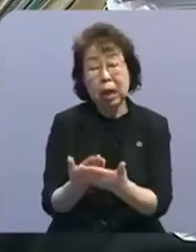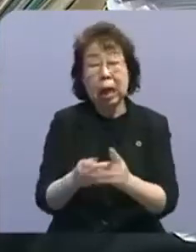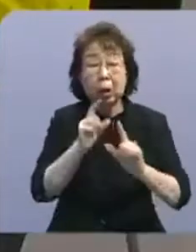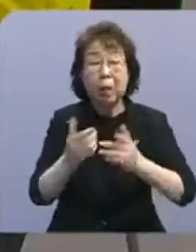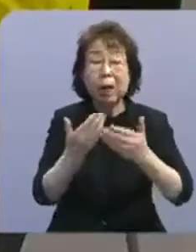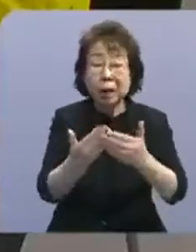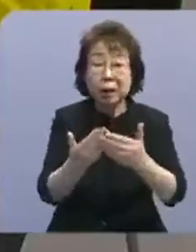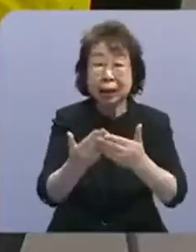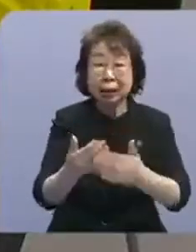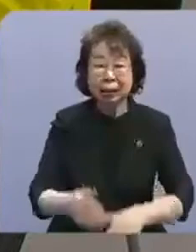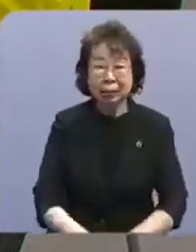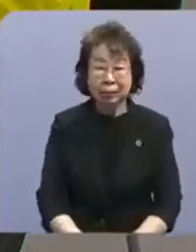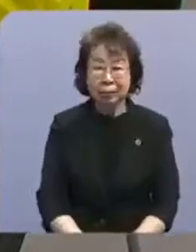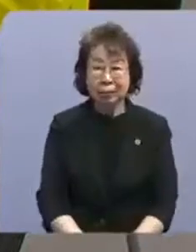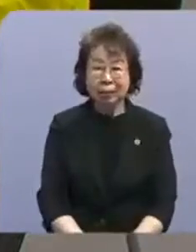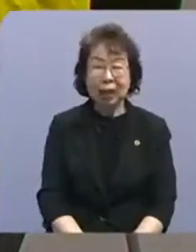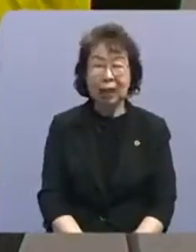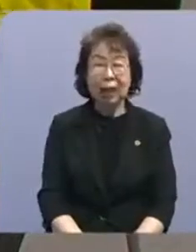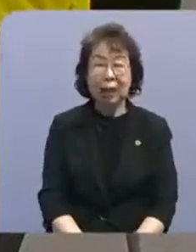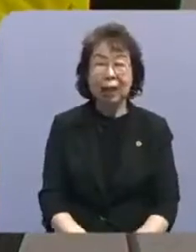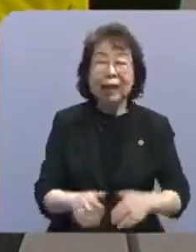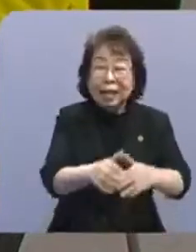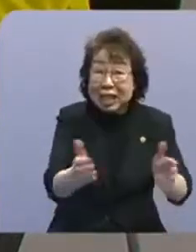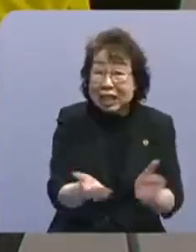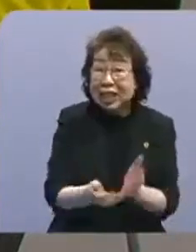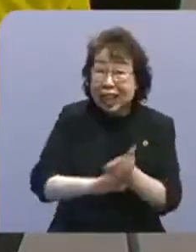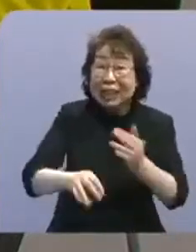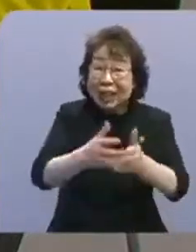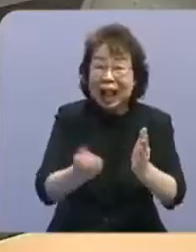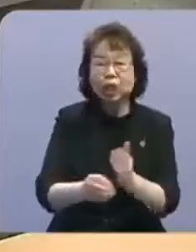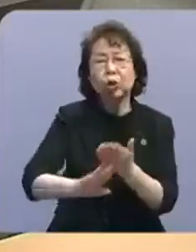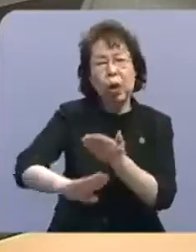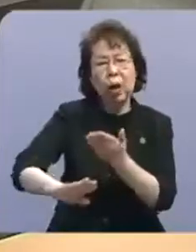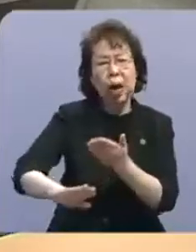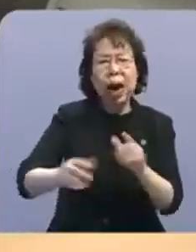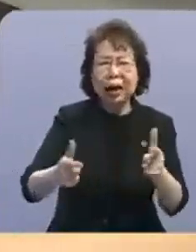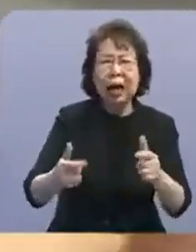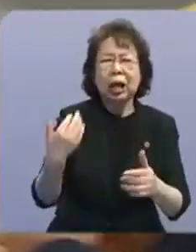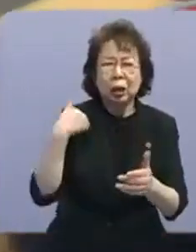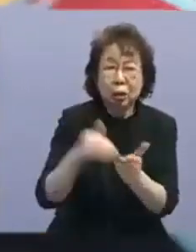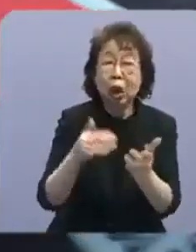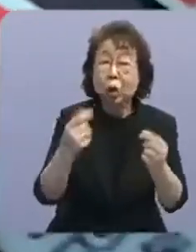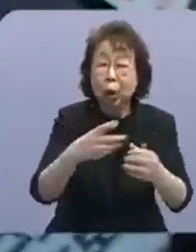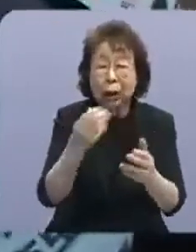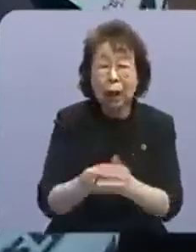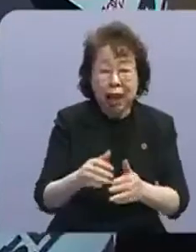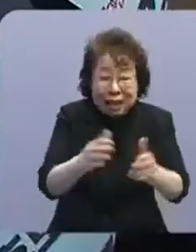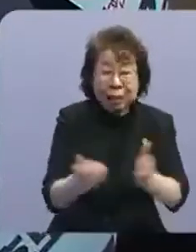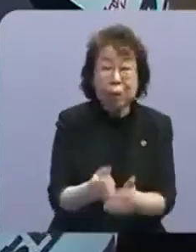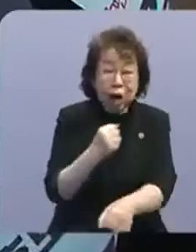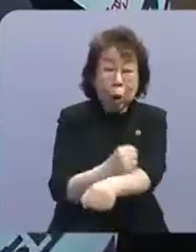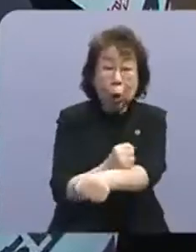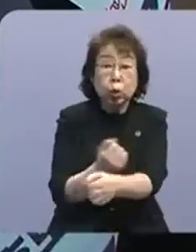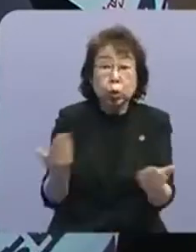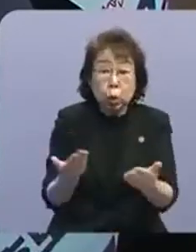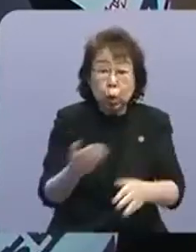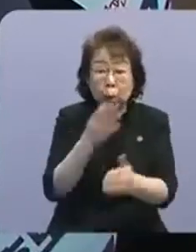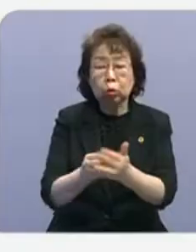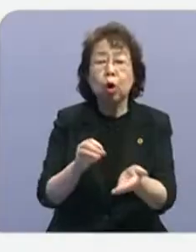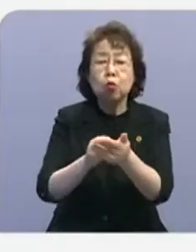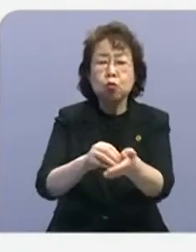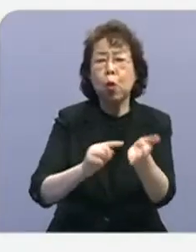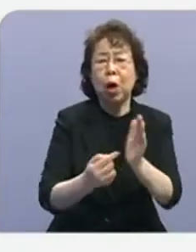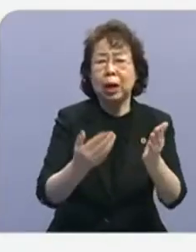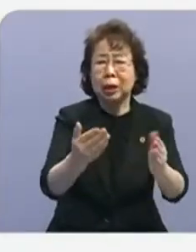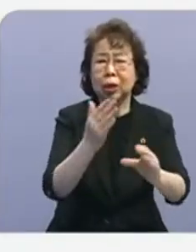것이지 진보정당 들도 다르지 않습니다 광역의원 비례대표로 정당 노조 출신 후보를 내세웠습니다